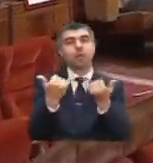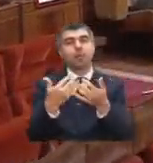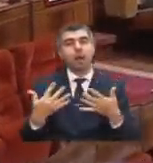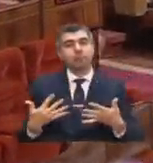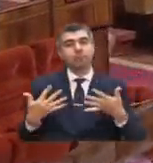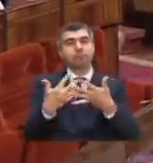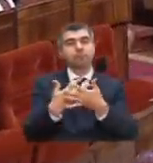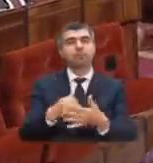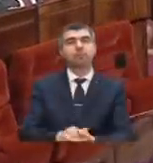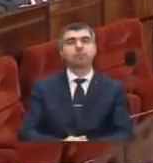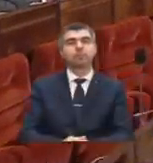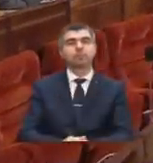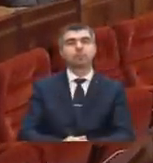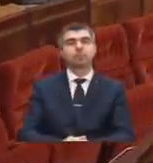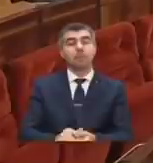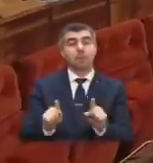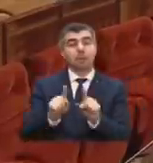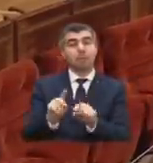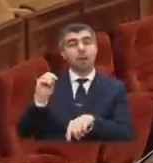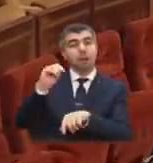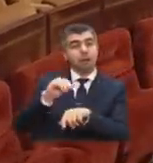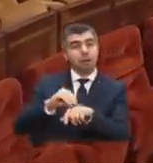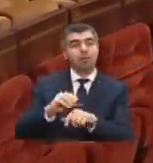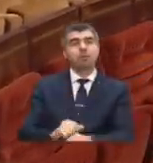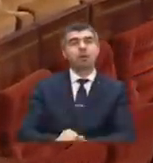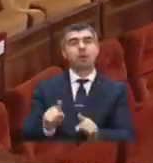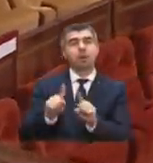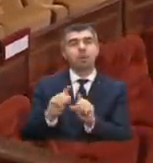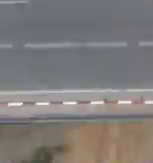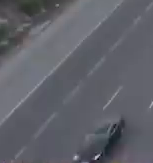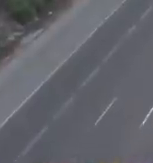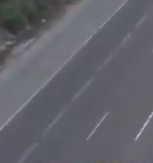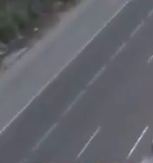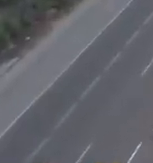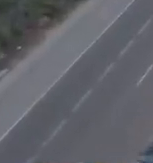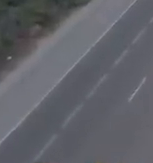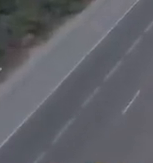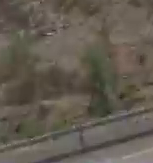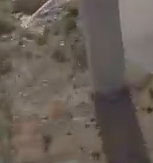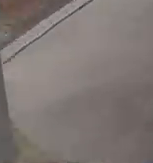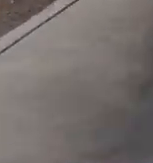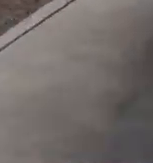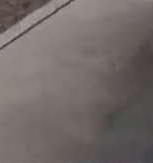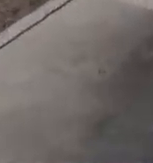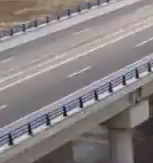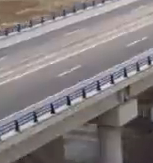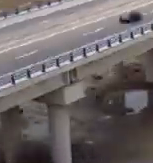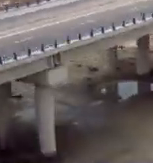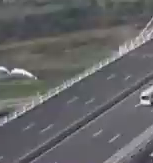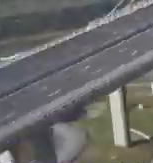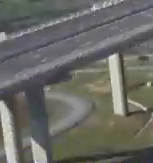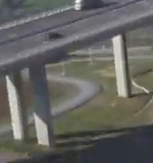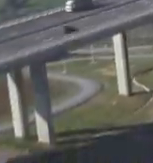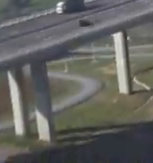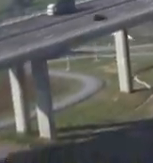عليه وزير المالية ديال خسائر يومية مليار ديال الدرهم، يعني حوالي 80، وهذا تقريبي كما كنقول لأننا غير هو راه رسمي،